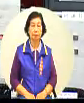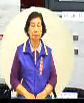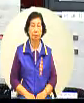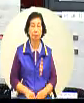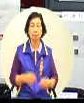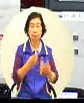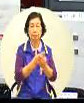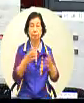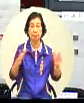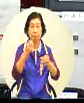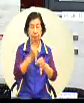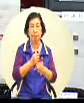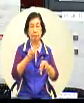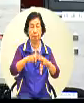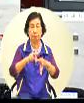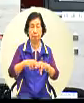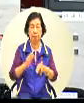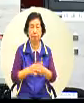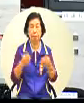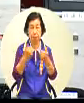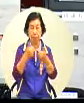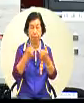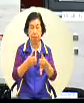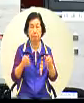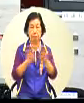来，各位同仁请就座哈，我们开会。